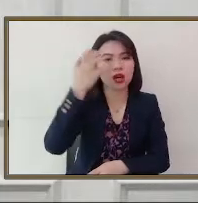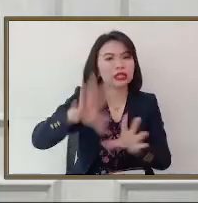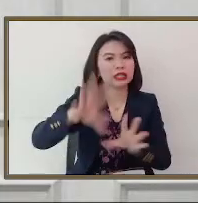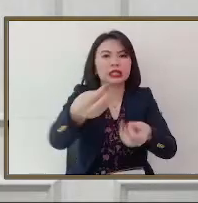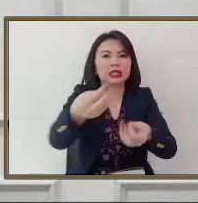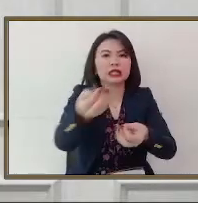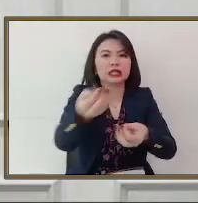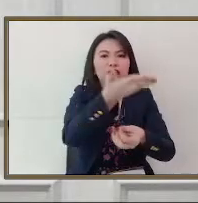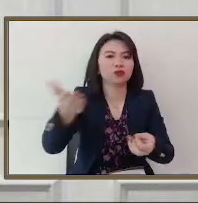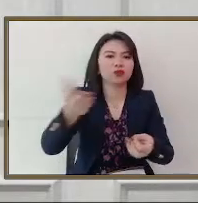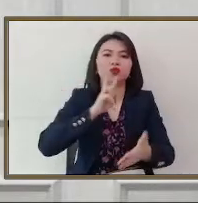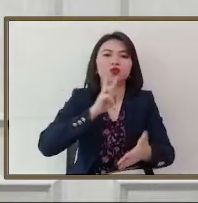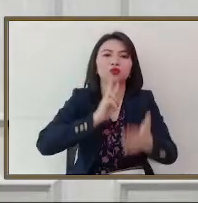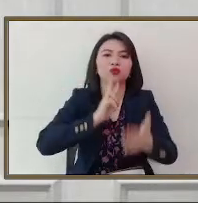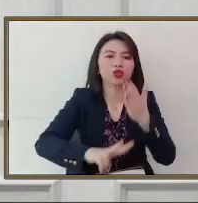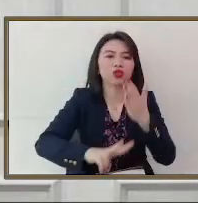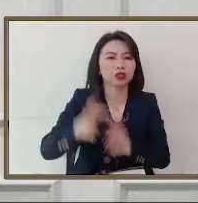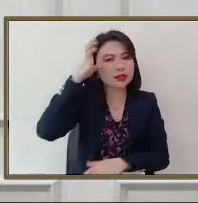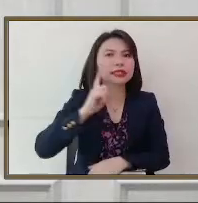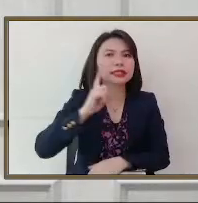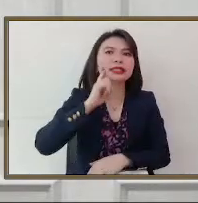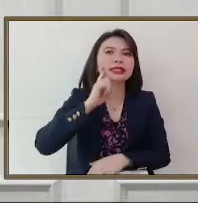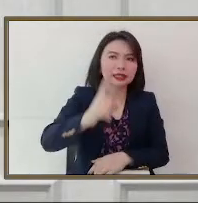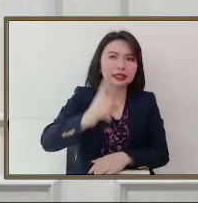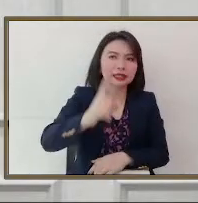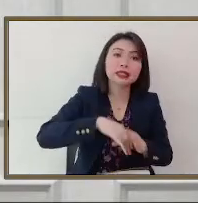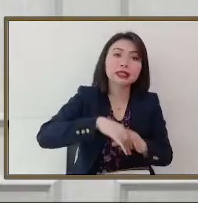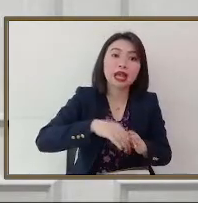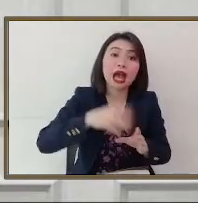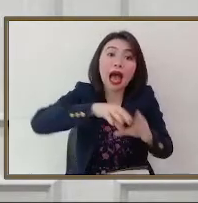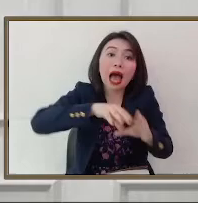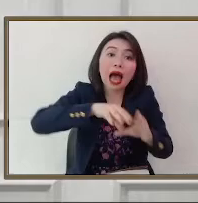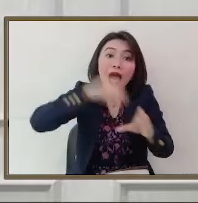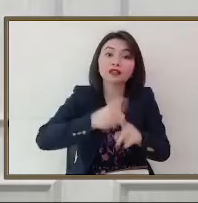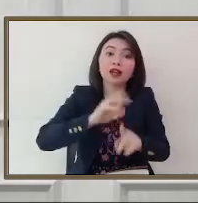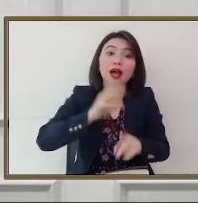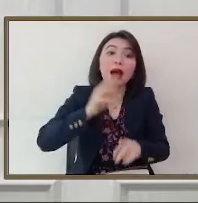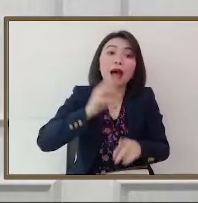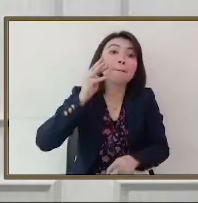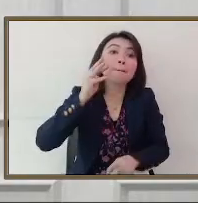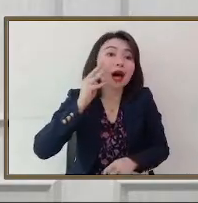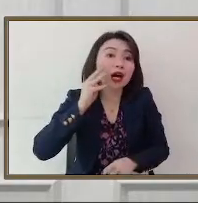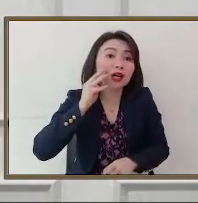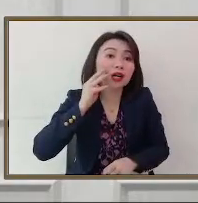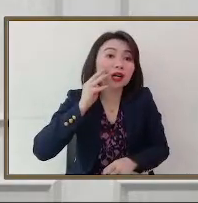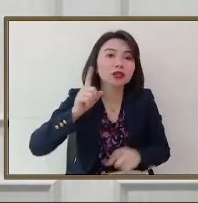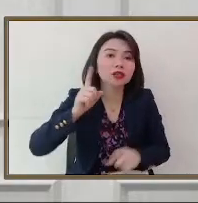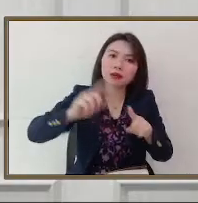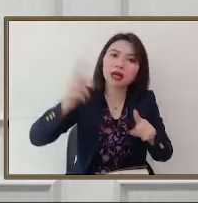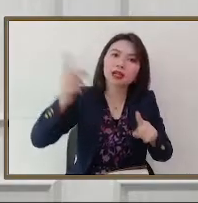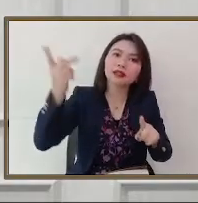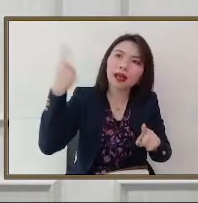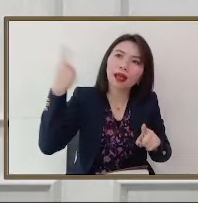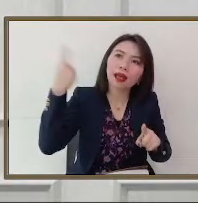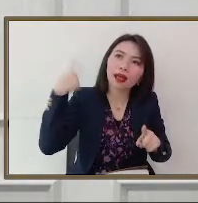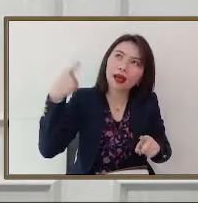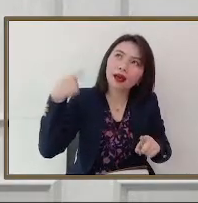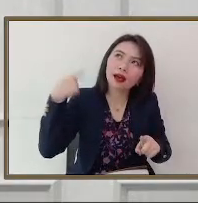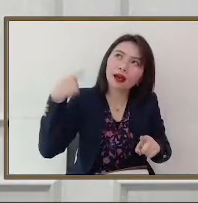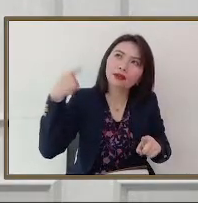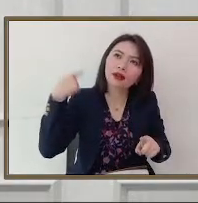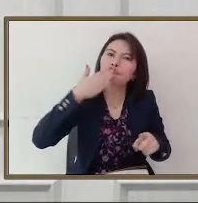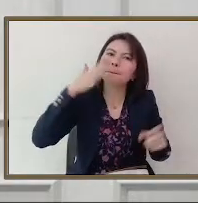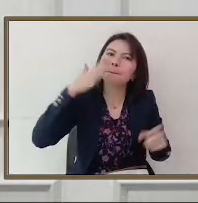Pinalalabas niya yung salita ng Diyos mula sa kanyang bibig, pero may makademonyong